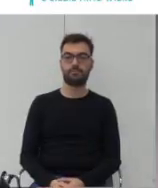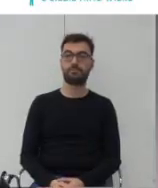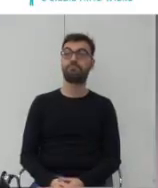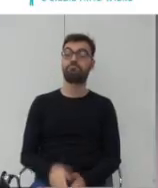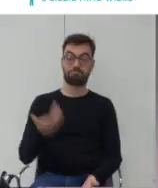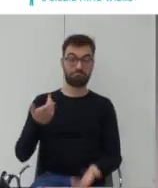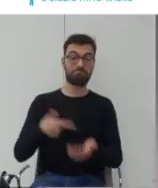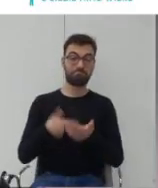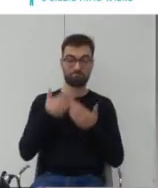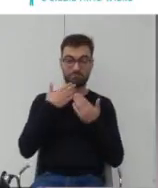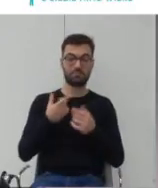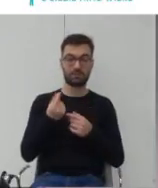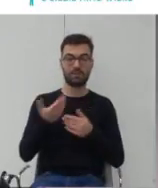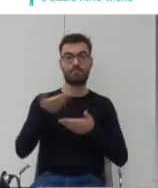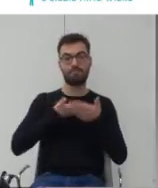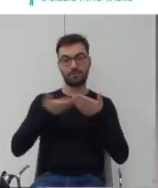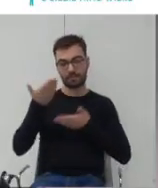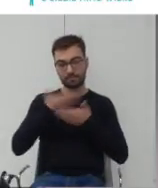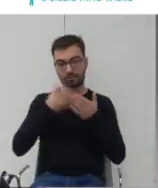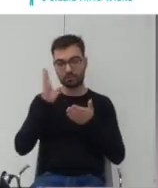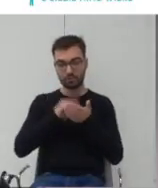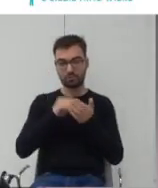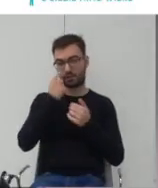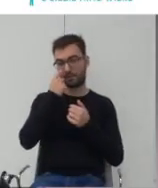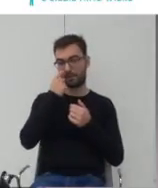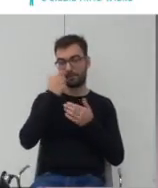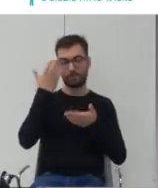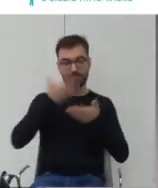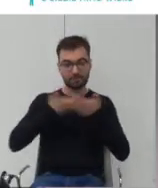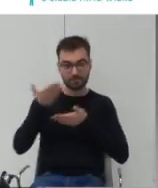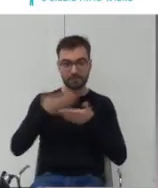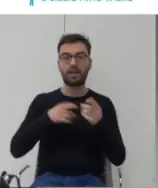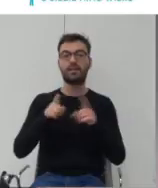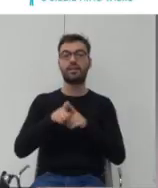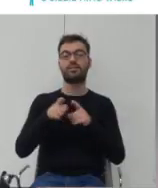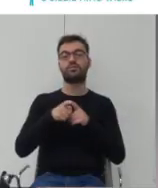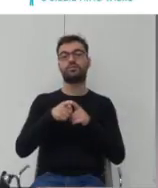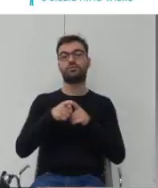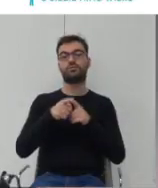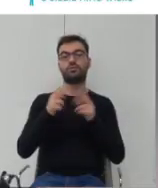Partnerstwo służy wymianie doświadczeń, ale też nawiązywaniu kontaktów i ewentualnie